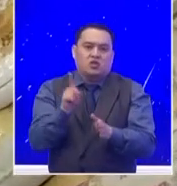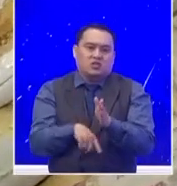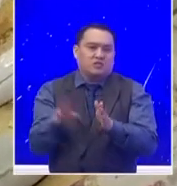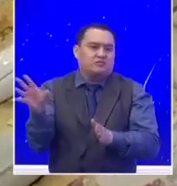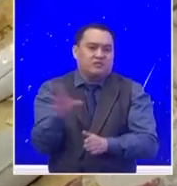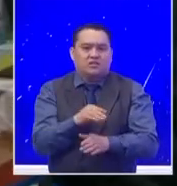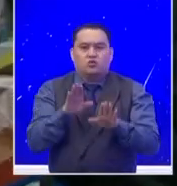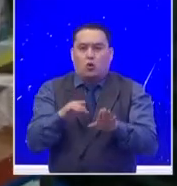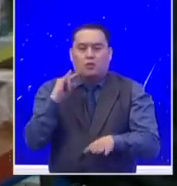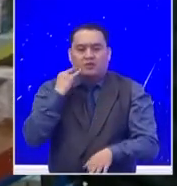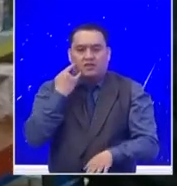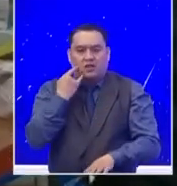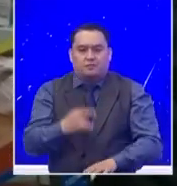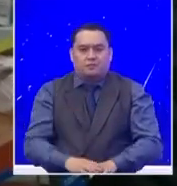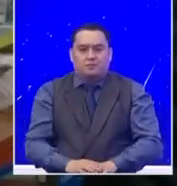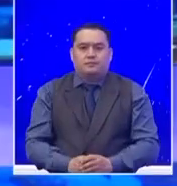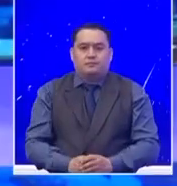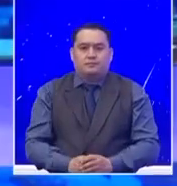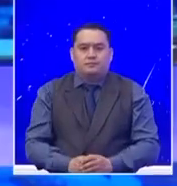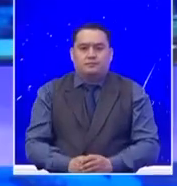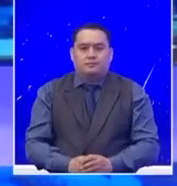всего жителям Павлодара.